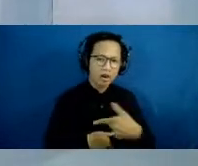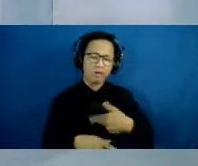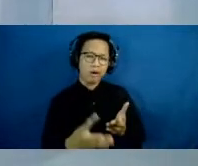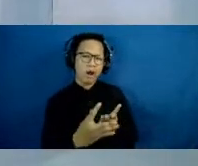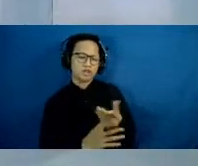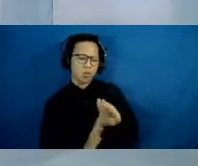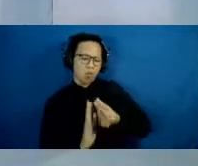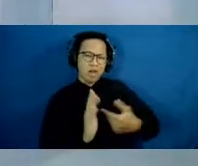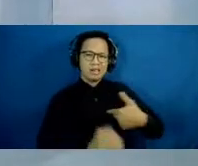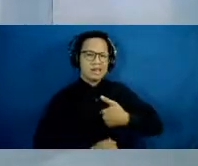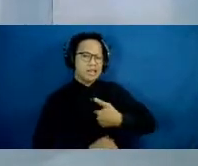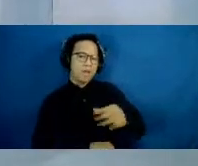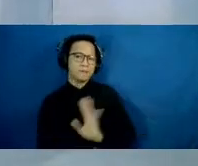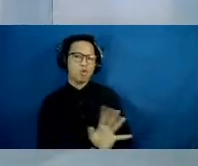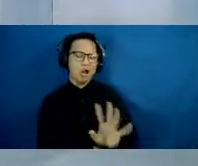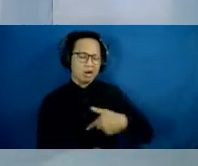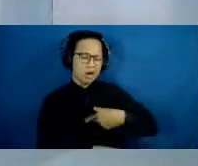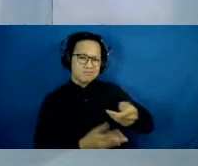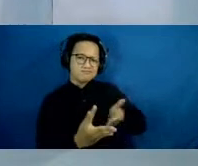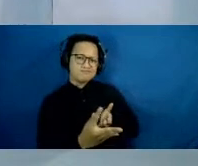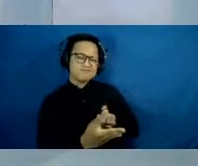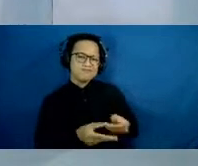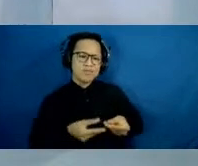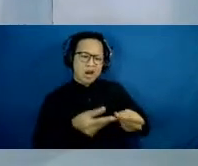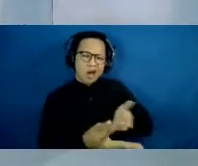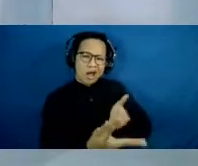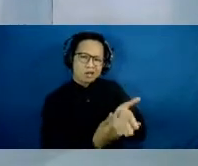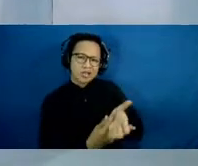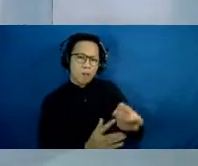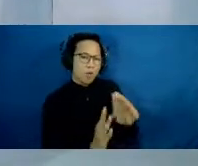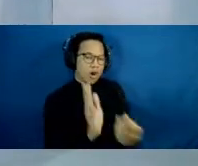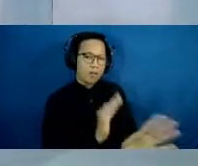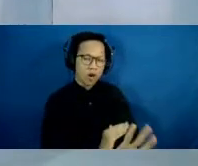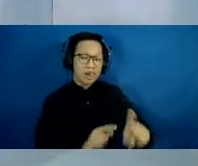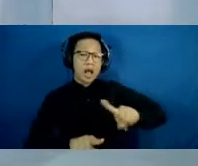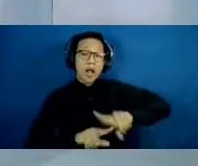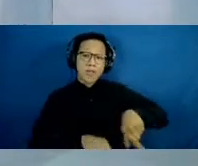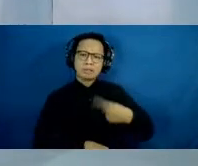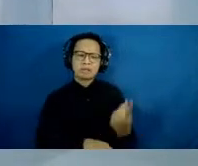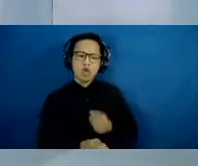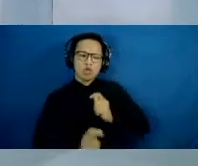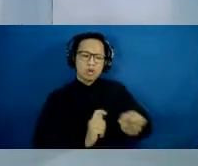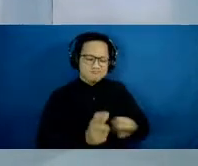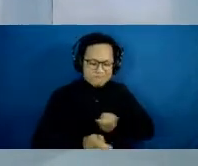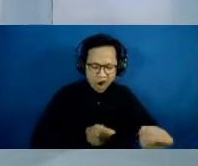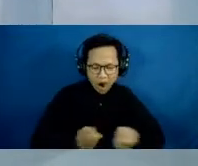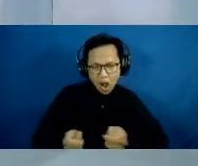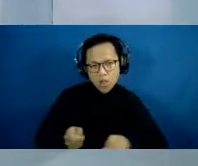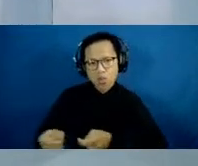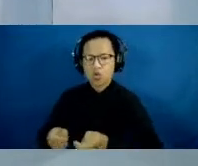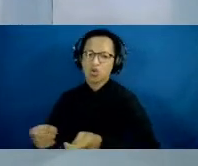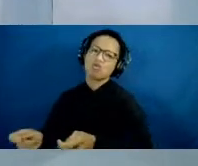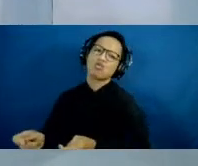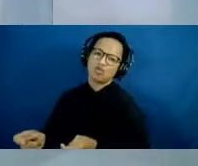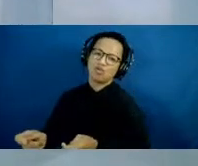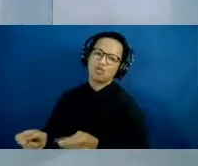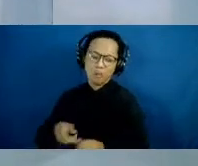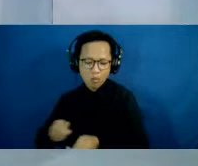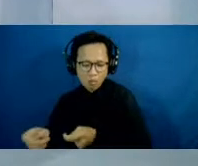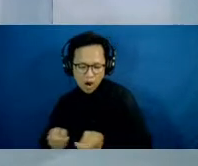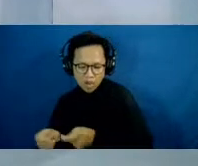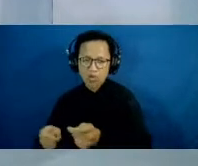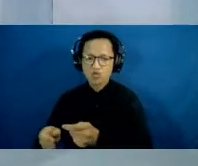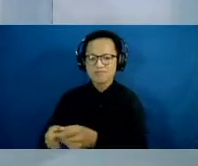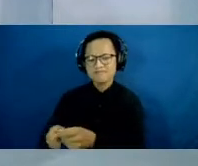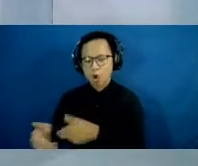Kita tidak memberikan akses permodalan, tapi kita mengatur sebagaimana seefektif mungkin untuk industri-industri keuangan